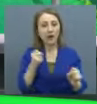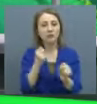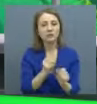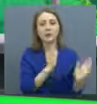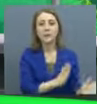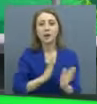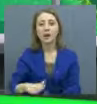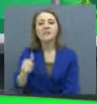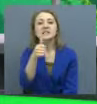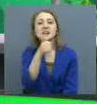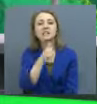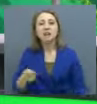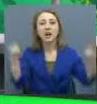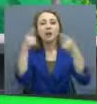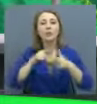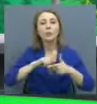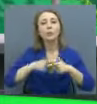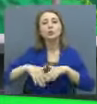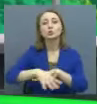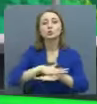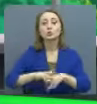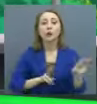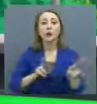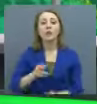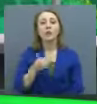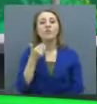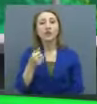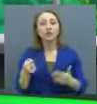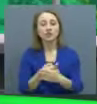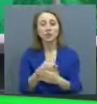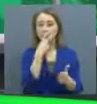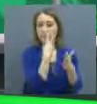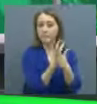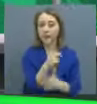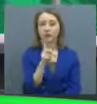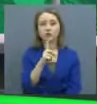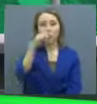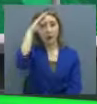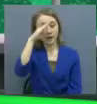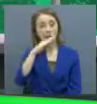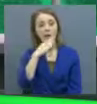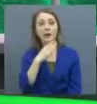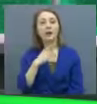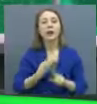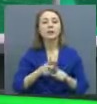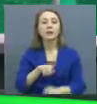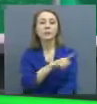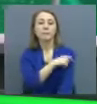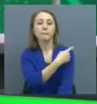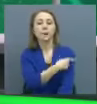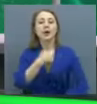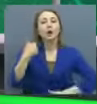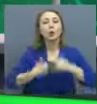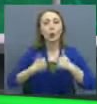соответствующих международным стандартам ваши достижения показывают что отечественная биомедицина индустрии очень